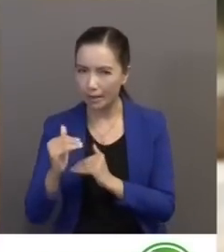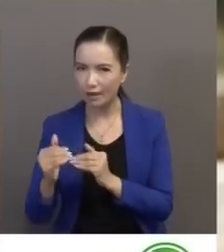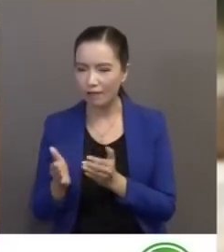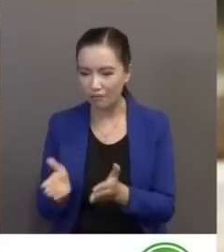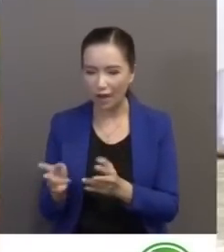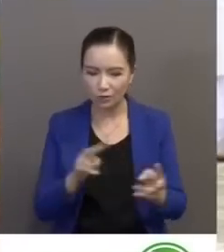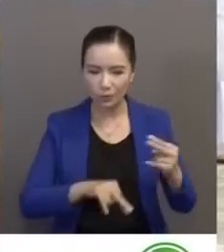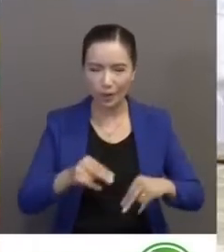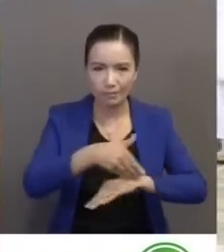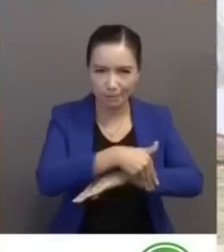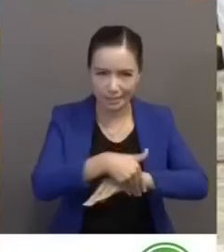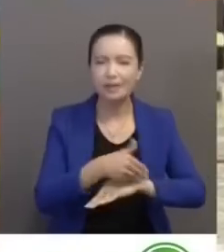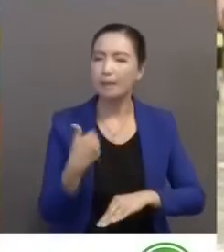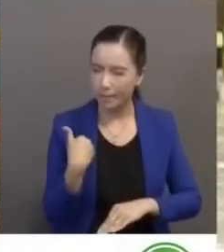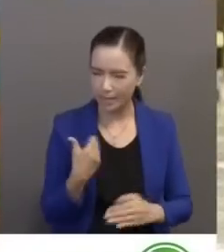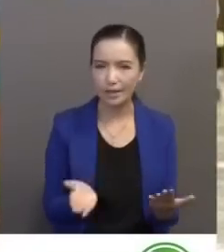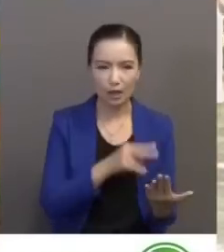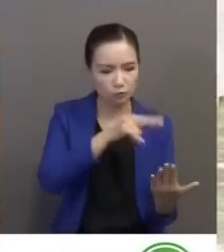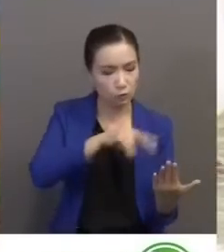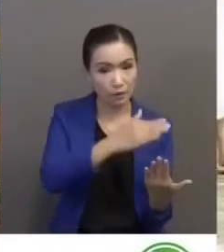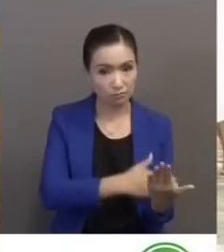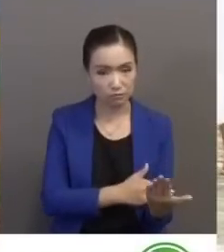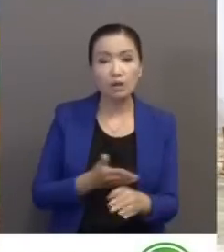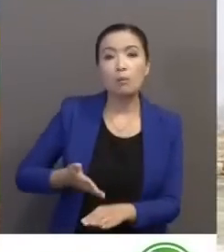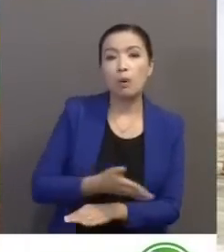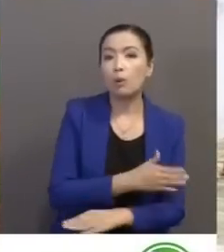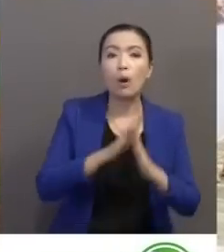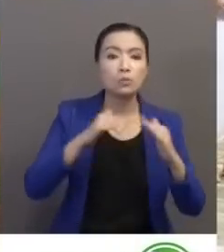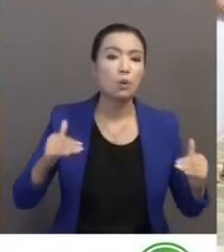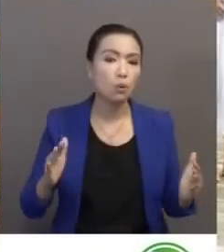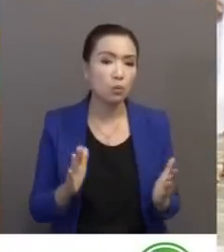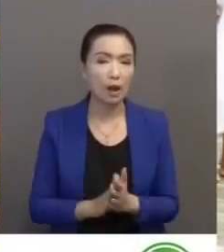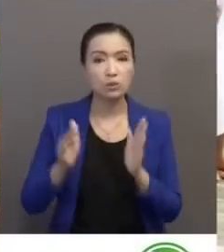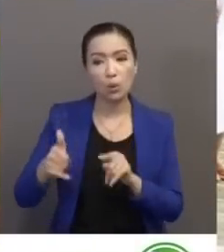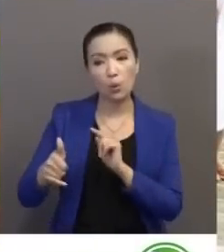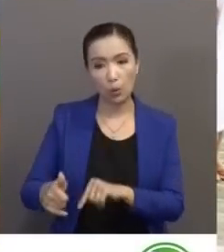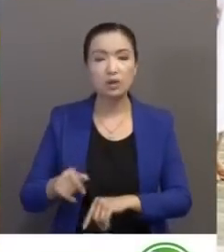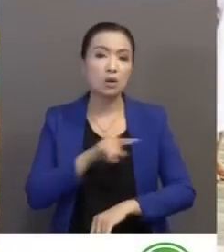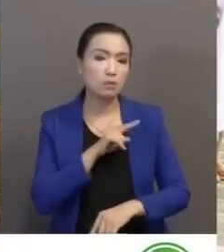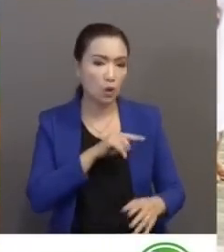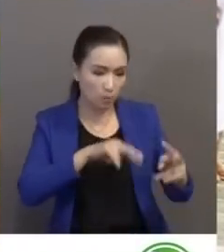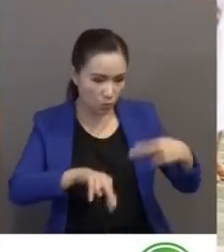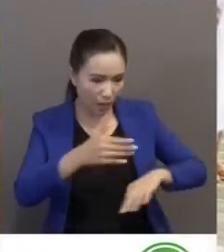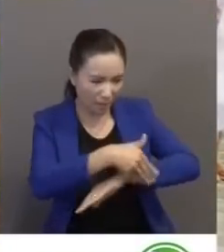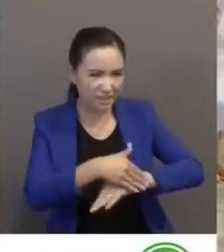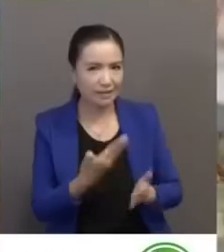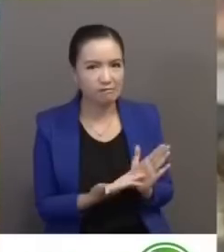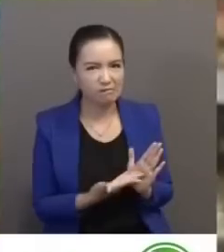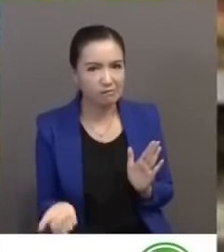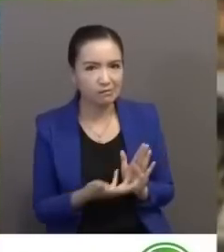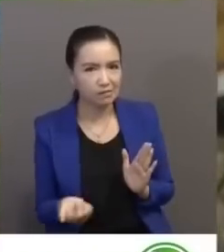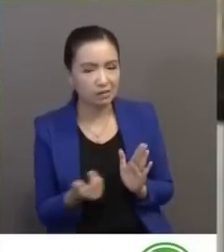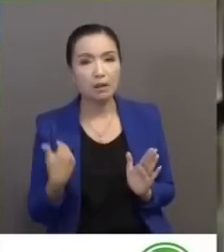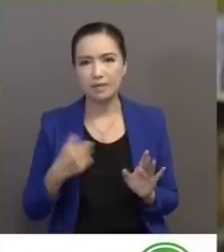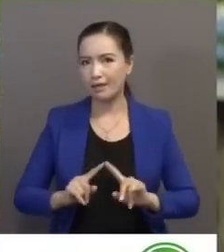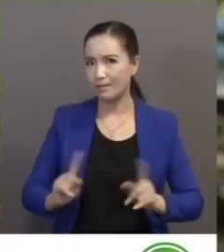ชี ที่ผ่านมาวัดสวนแก้วเคยมีเหตุการณ์ที่ผู้ดูแลบัญชียักยอกเงินบางส่วนของวัดไปแต่พระ